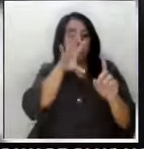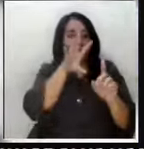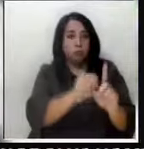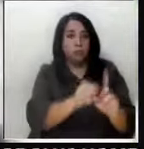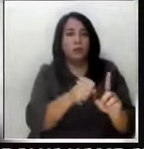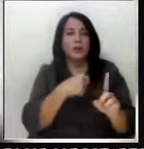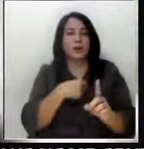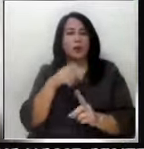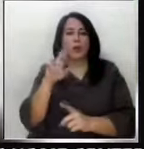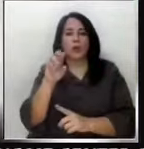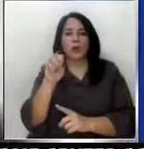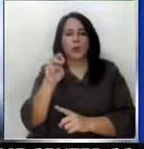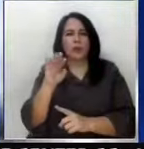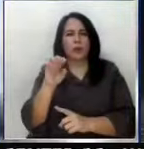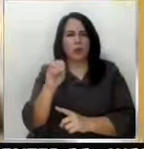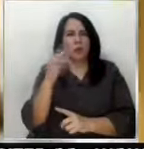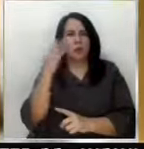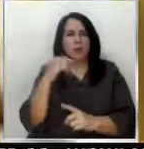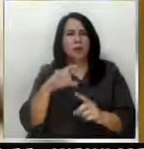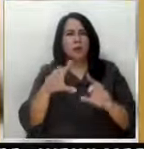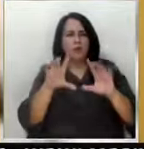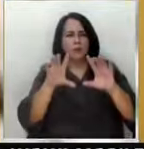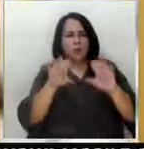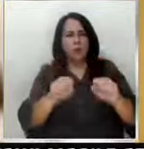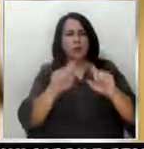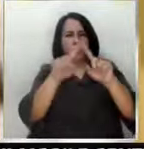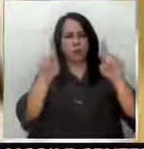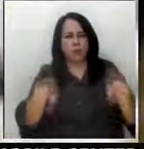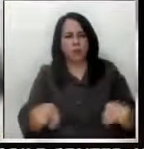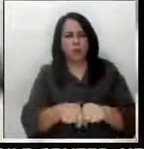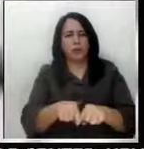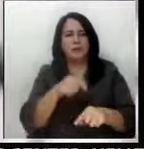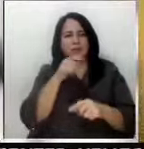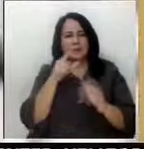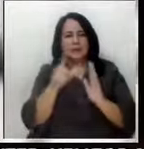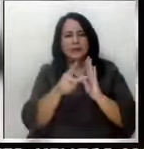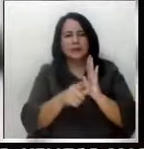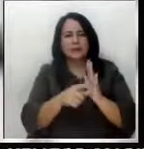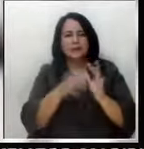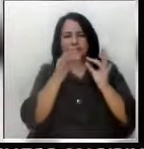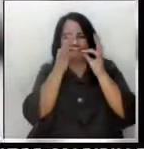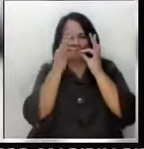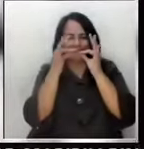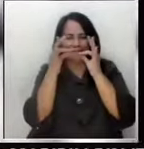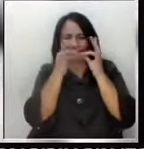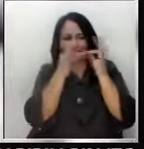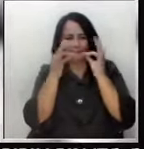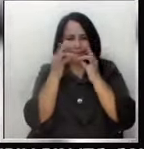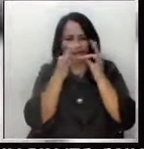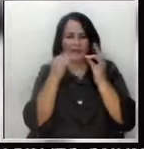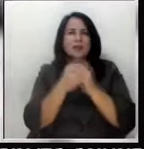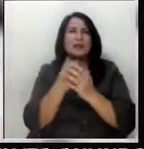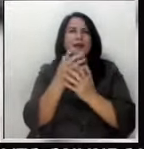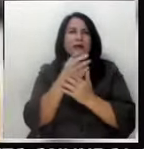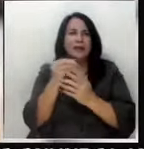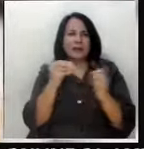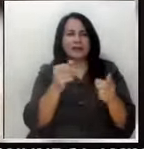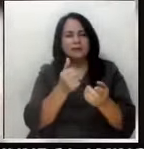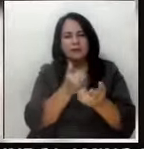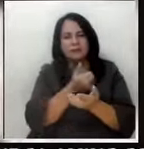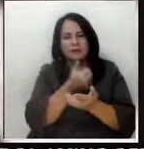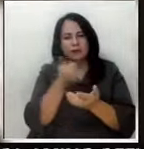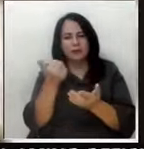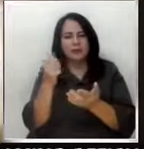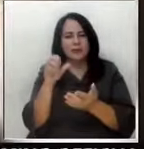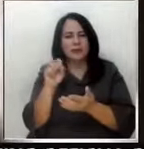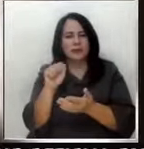Jr. sa bisa ng warrant of arrest para sa kasong illegal possession of dangerous drugs na isinampa sa San Mateo Rizal. Nagtago ito sa